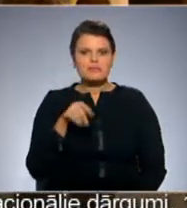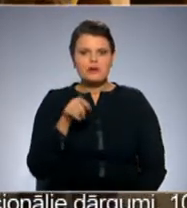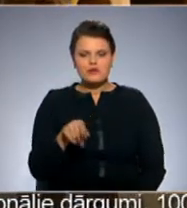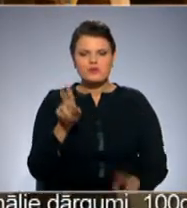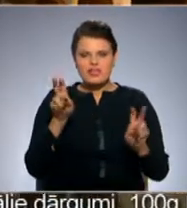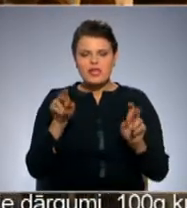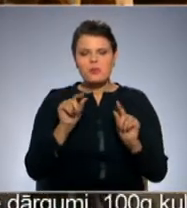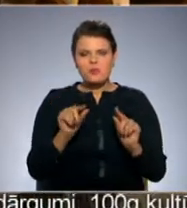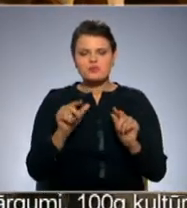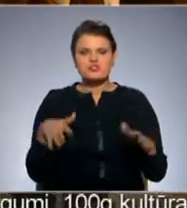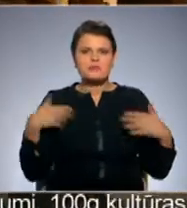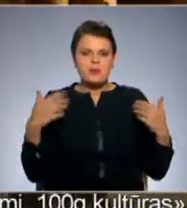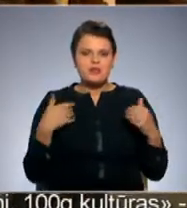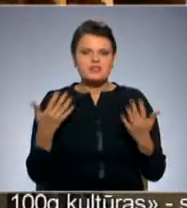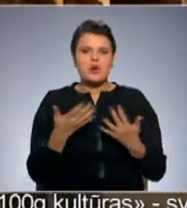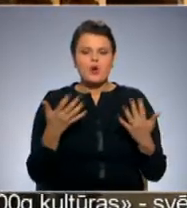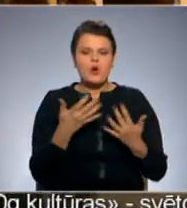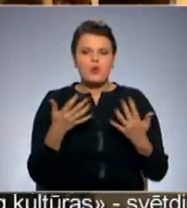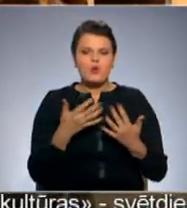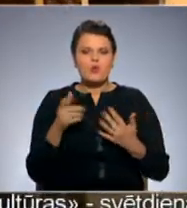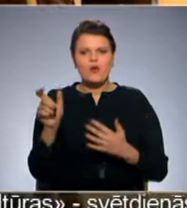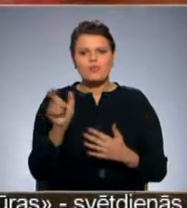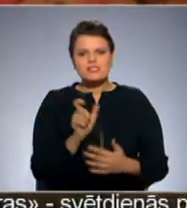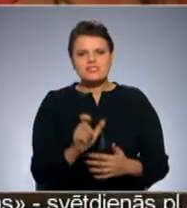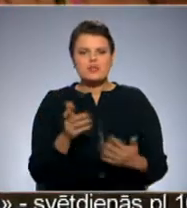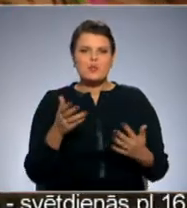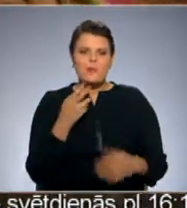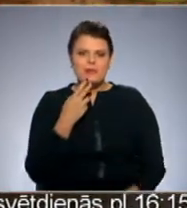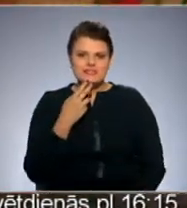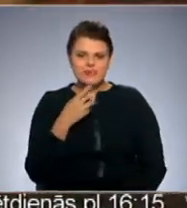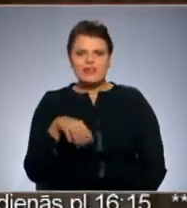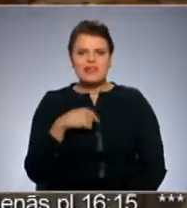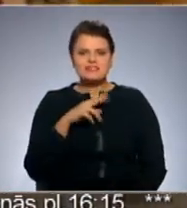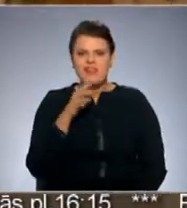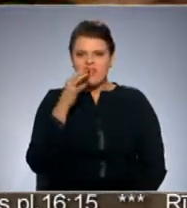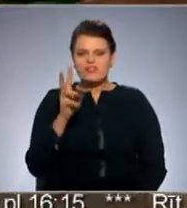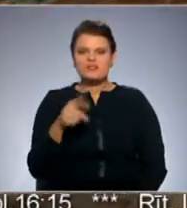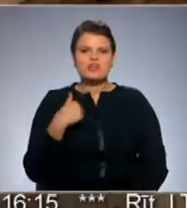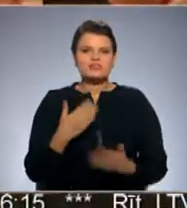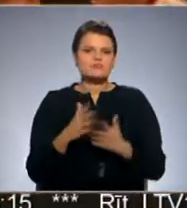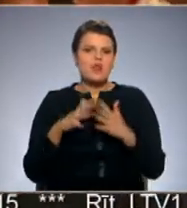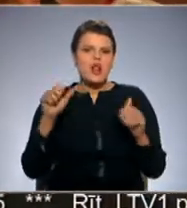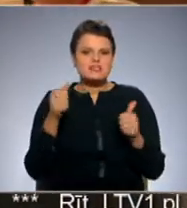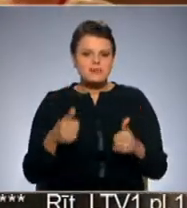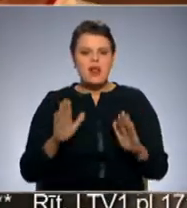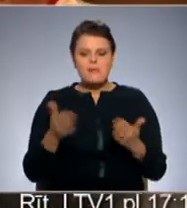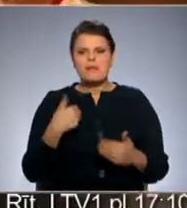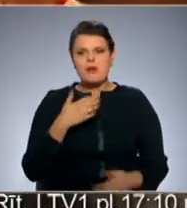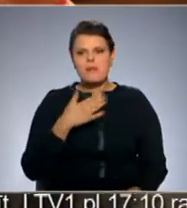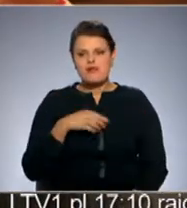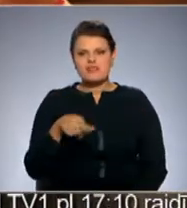Varhola tēmu bišķiņ papriecāties, kaut ko nocītēt, kaut ko varbūt pasmieties. Nu, es neteiktu, es baigais mākslinieks, bet man ir tāda lieta patīk